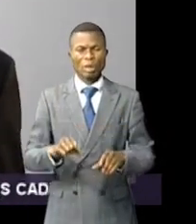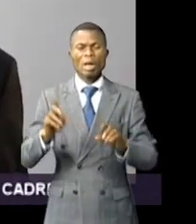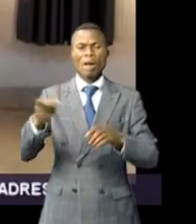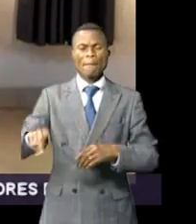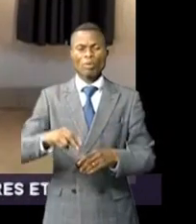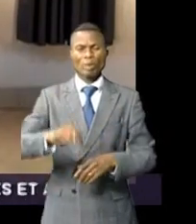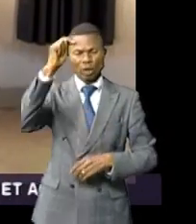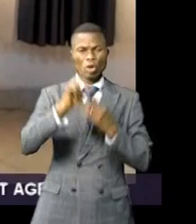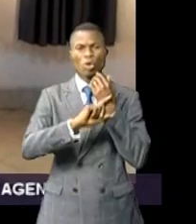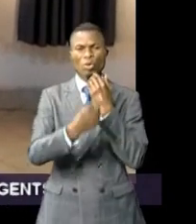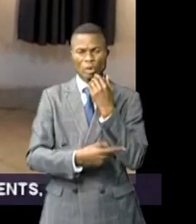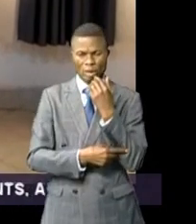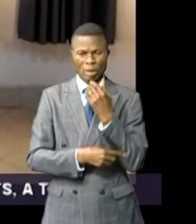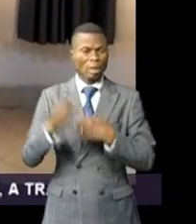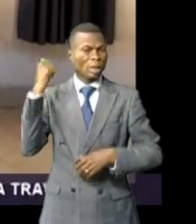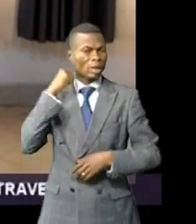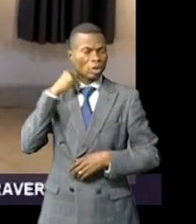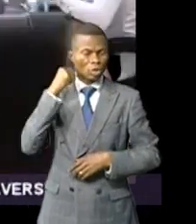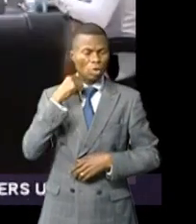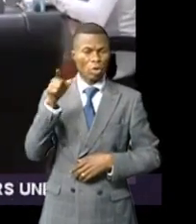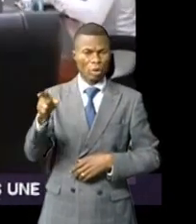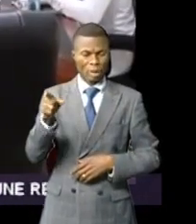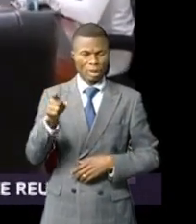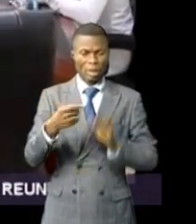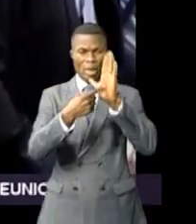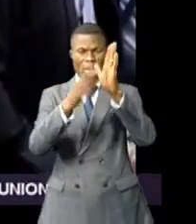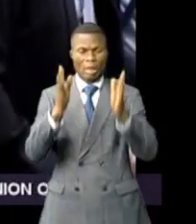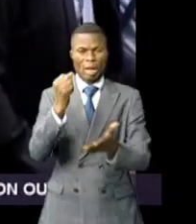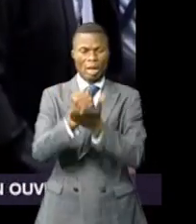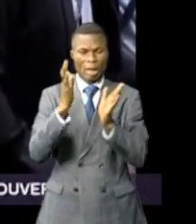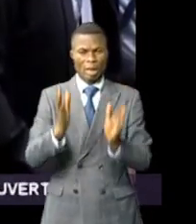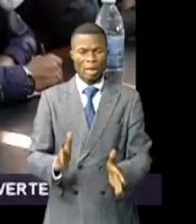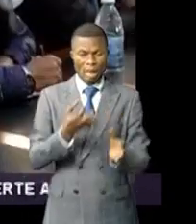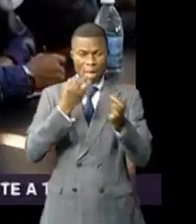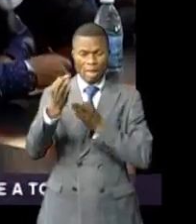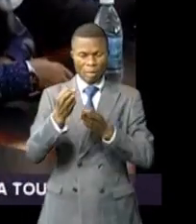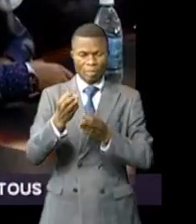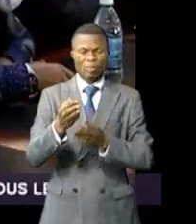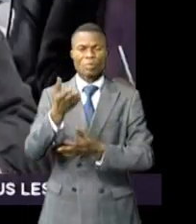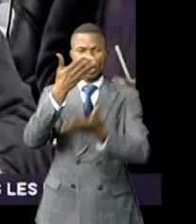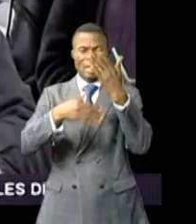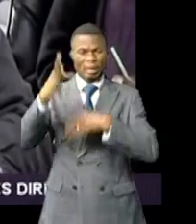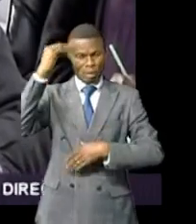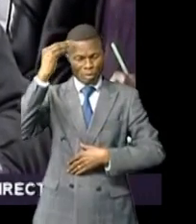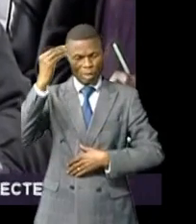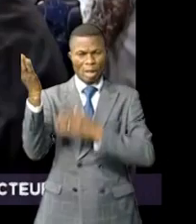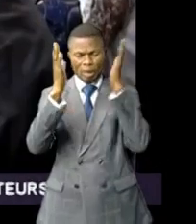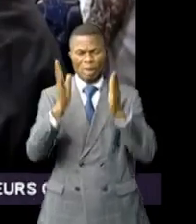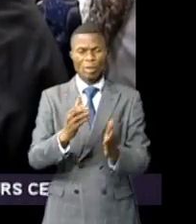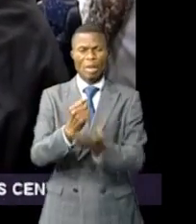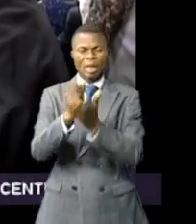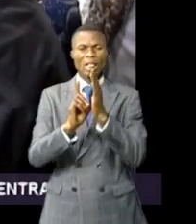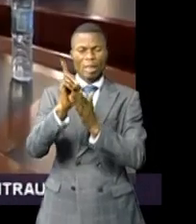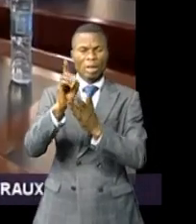Kivu. De son côté, Dr. Wilfried Maroubé, représentant de l'ambassadeur, a souligné que ces échanges commerciaux vont permettre l'épanouissement, mieux